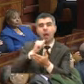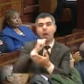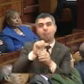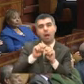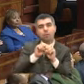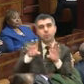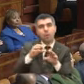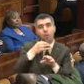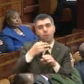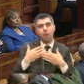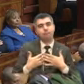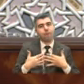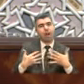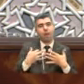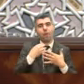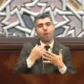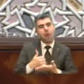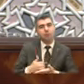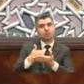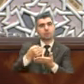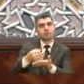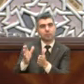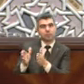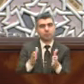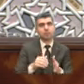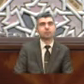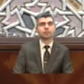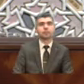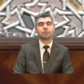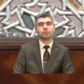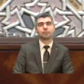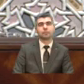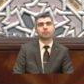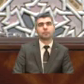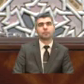فرحونا به وشكرا لكم. هل من تعقيب اضافي اخر؟